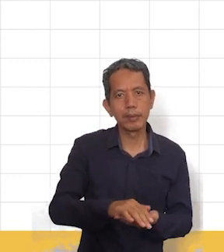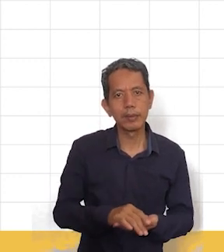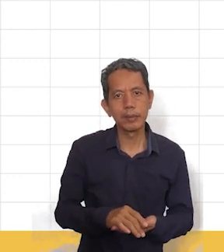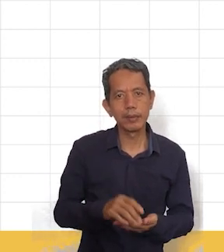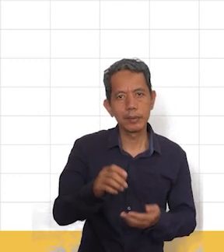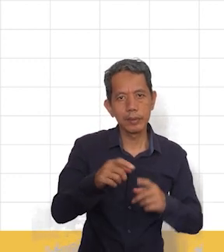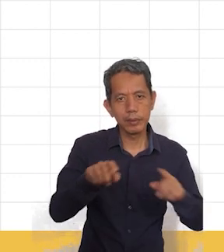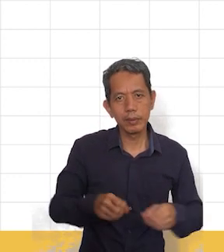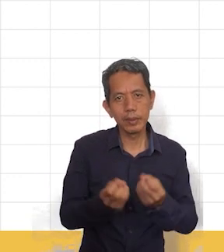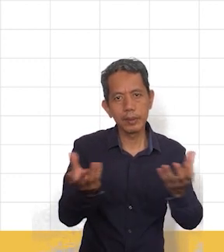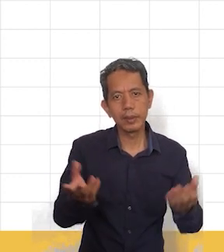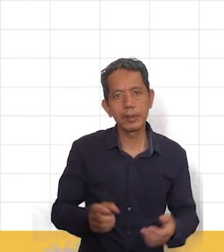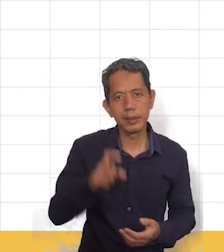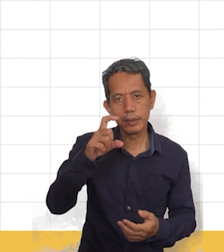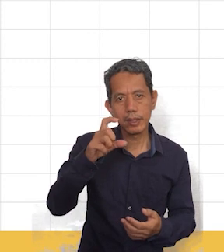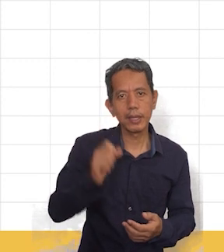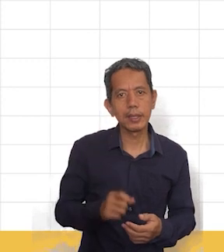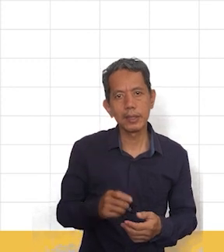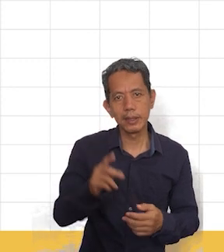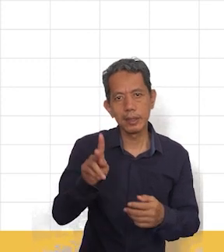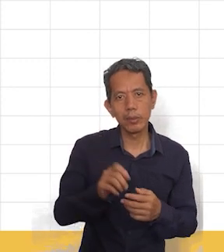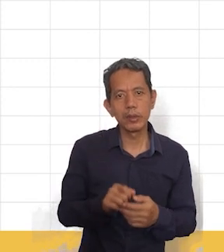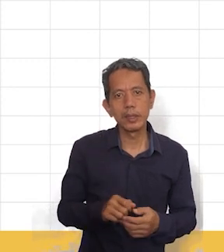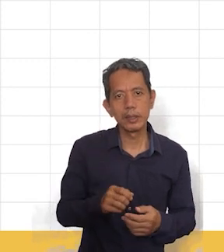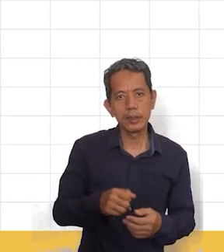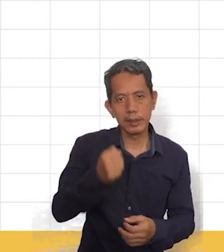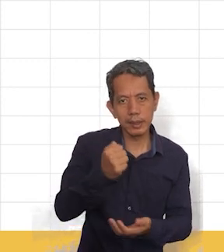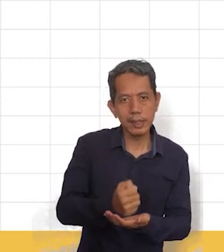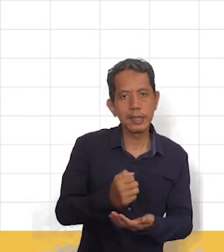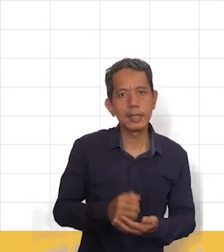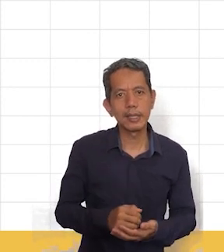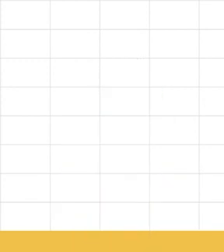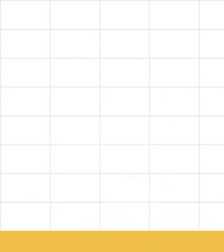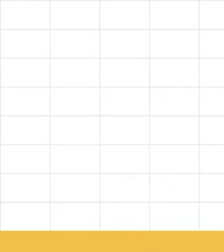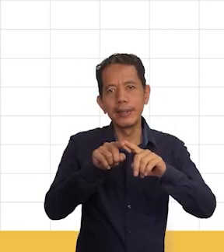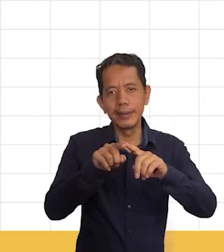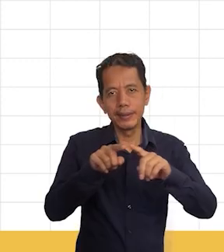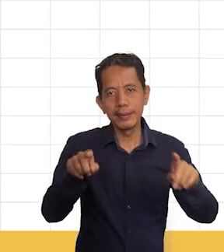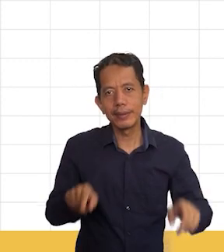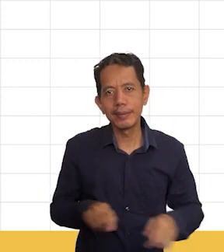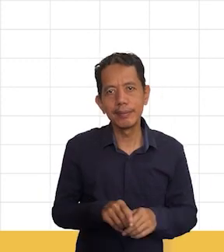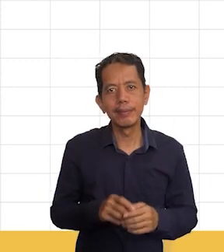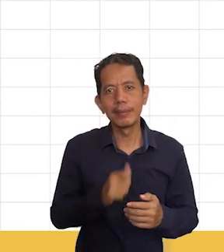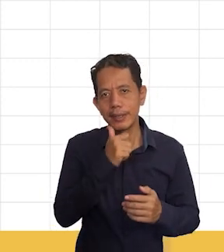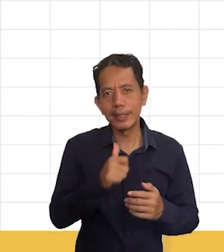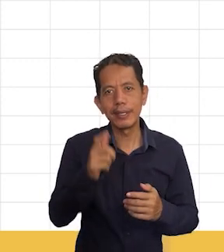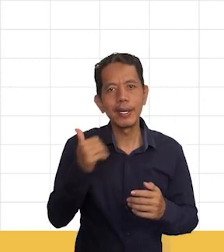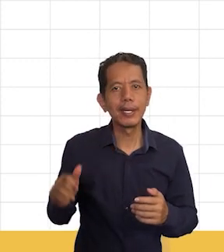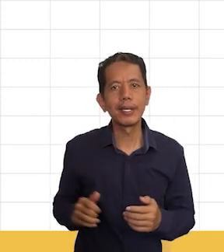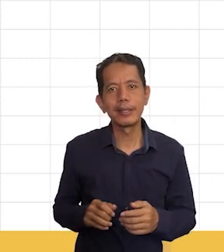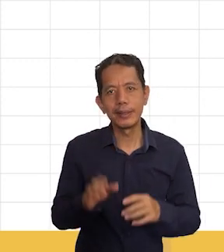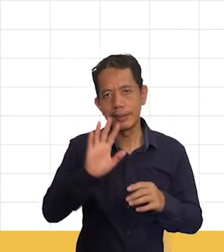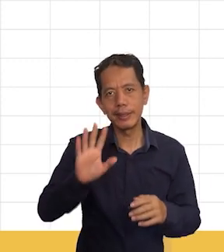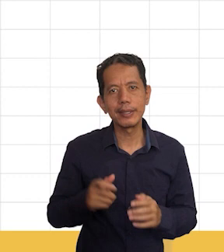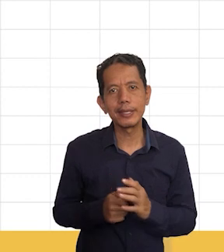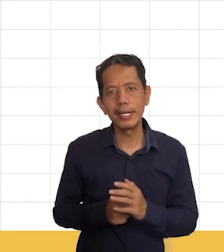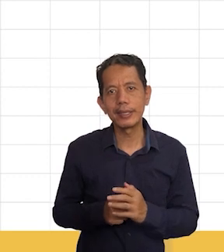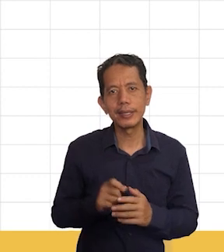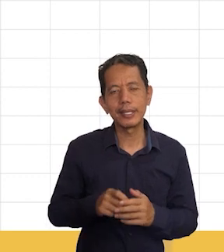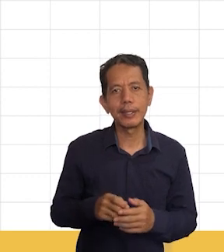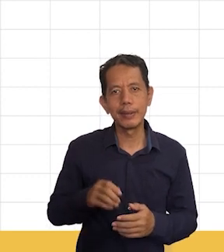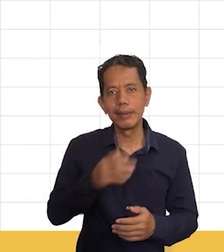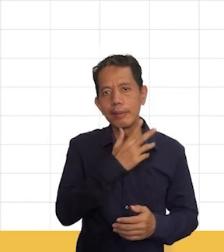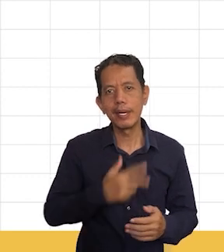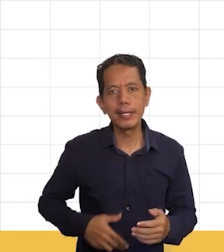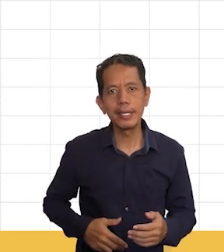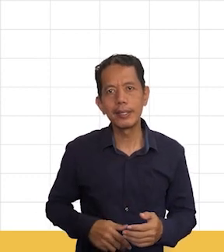fotokopi surat keterangan catatan kepolisian yang telah dilegalisir, surat pernyataan tidak sedang dinyatakan